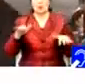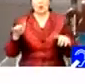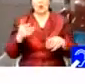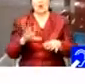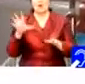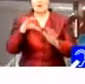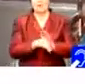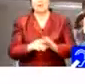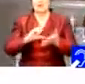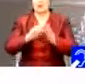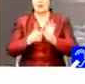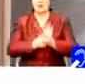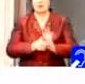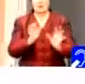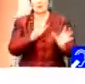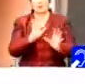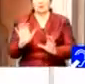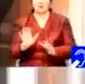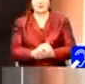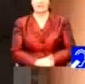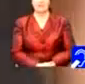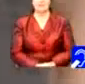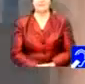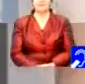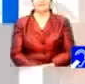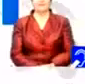fost plasate în locuințe protejate.